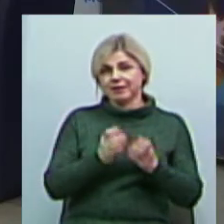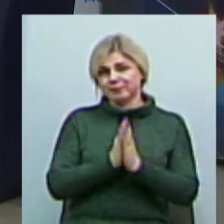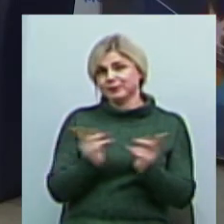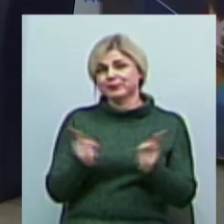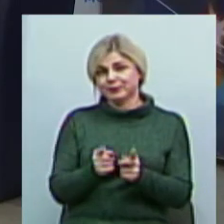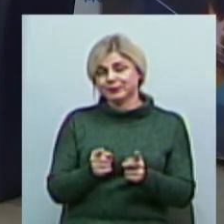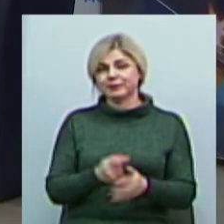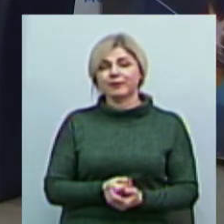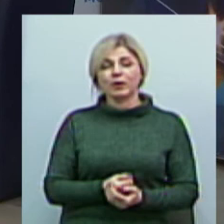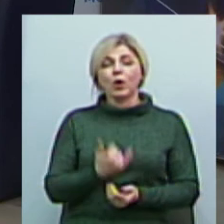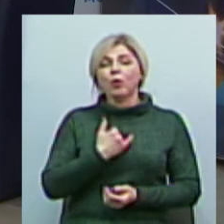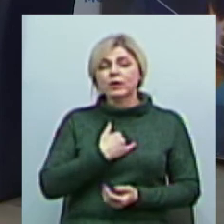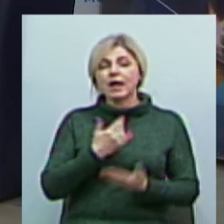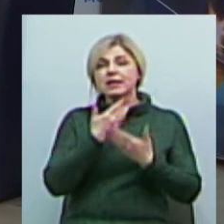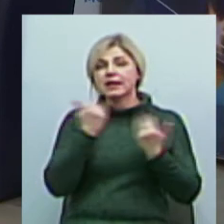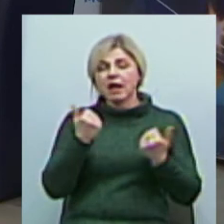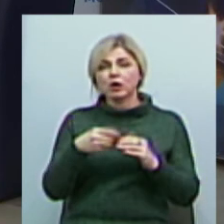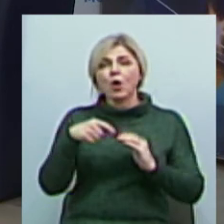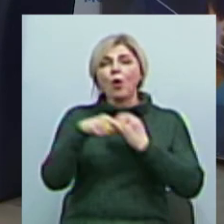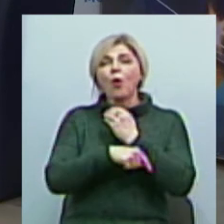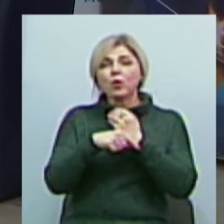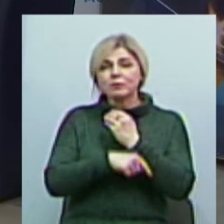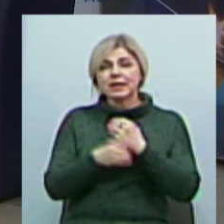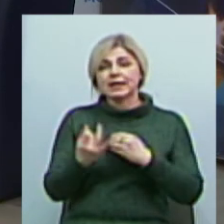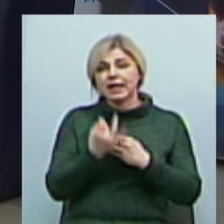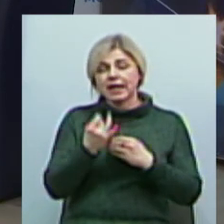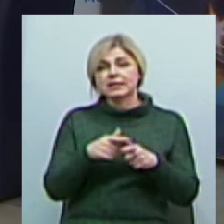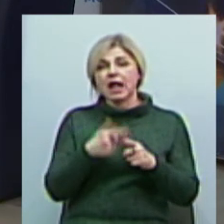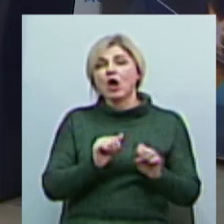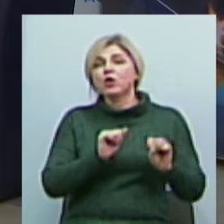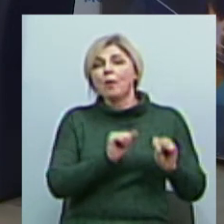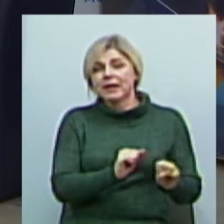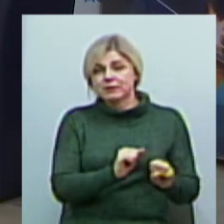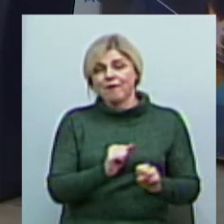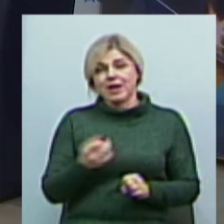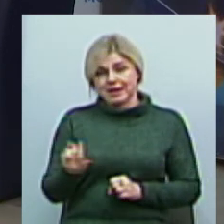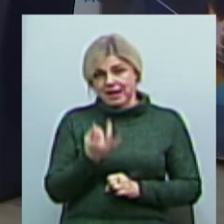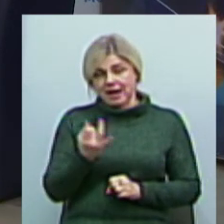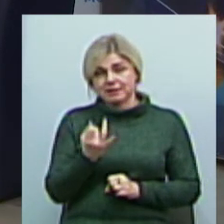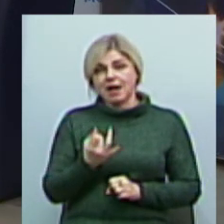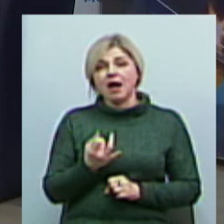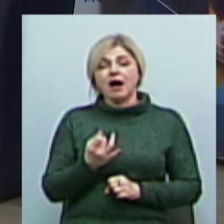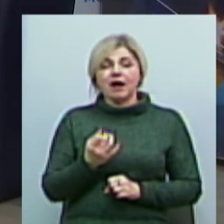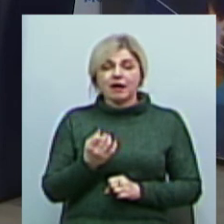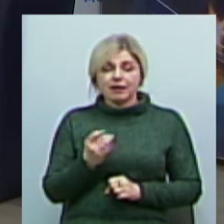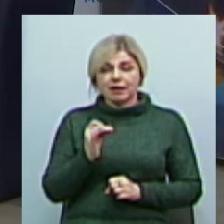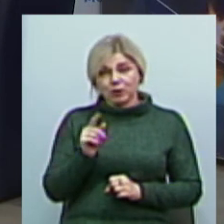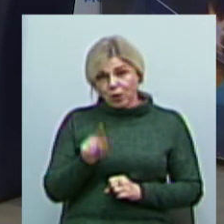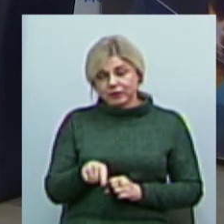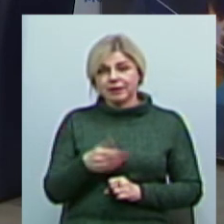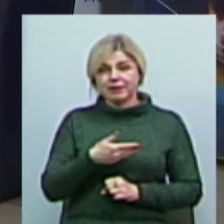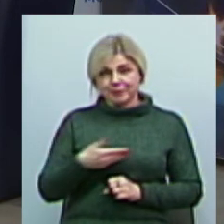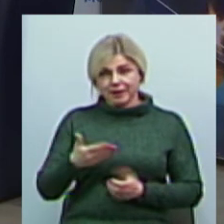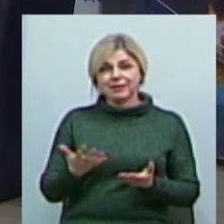нас, а у нас нету коррупционного интереса и лоббистского интереса, в том плане, как понимается, тогда мы